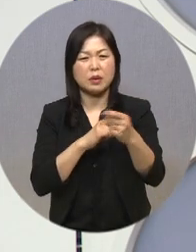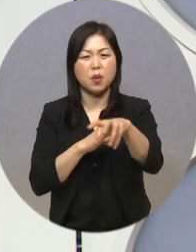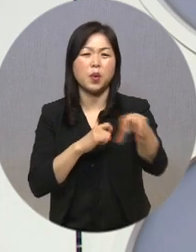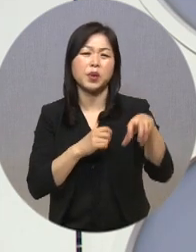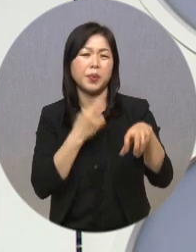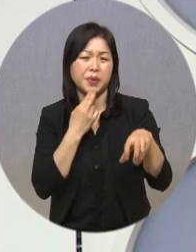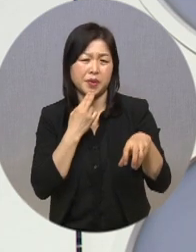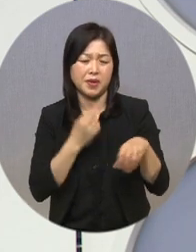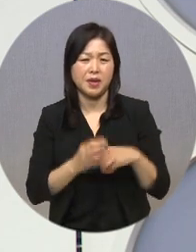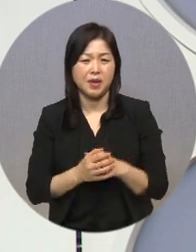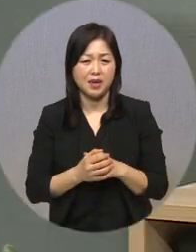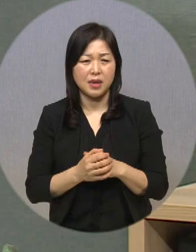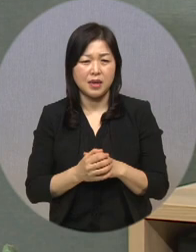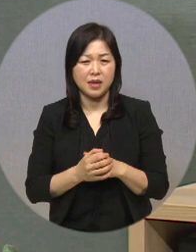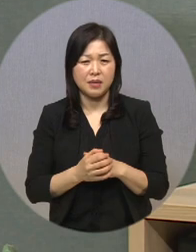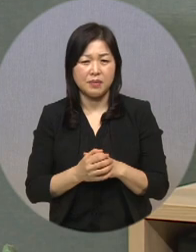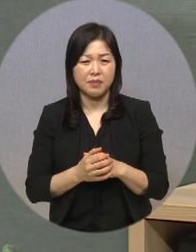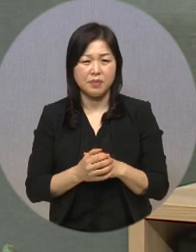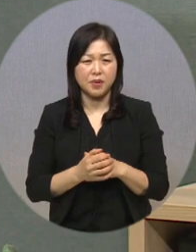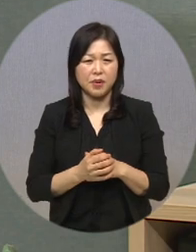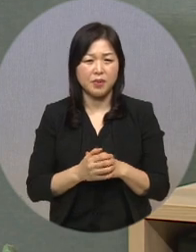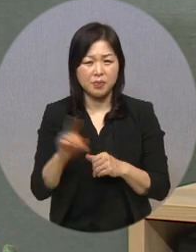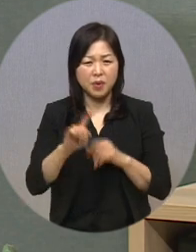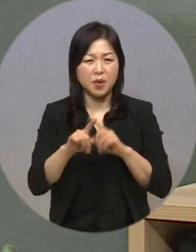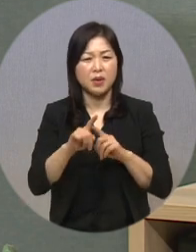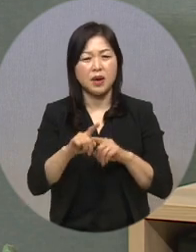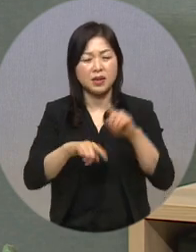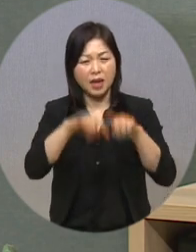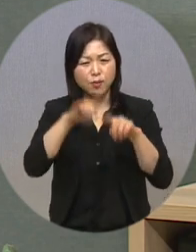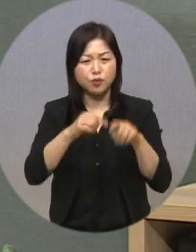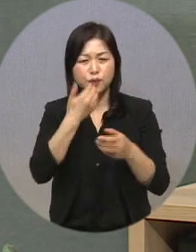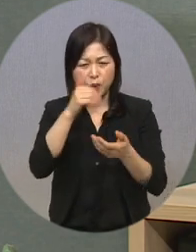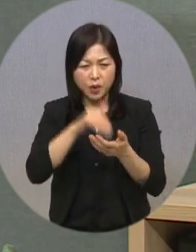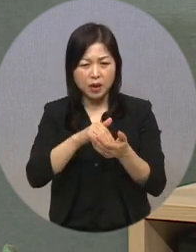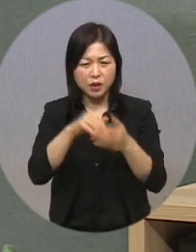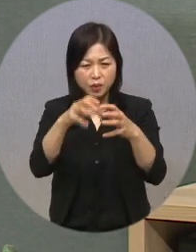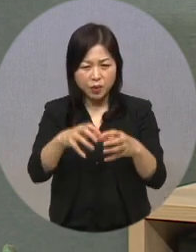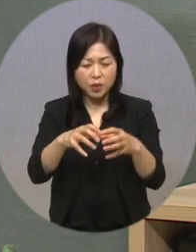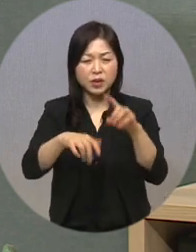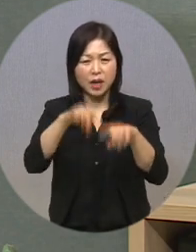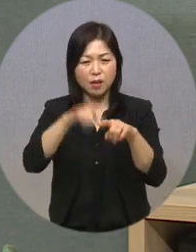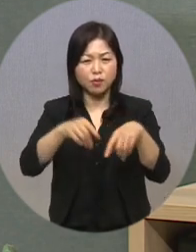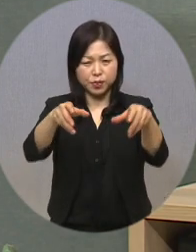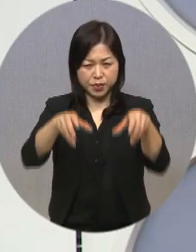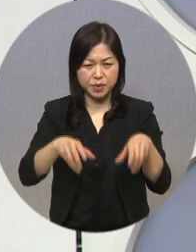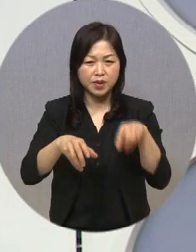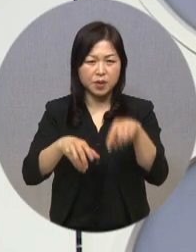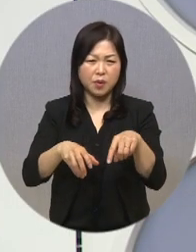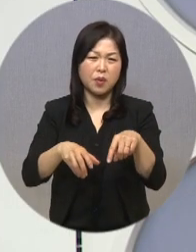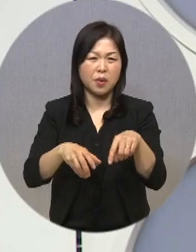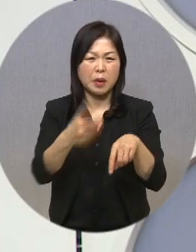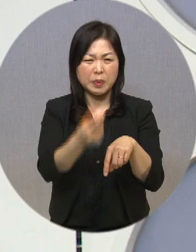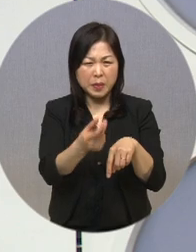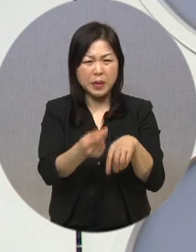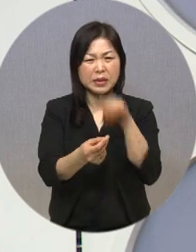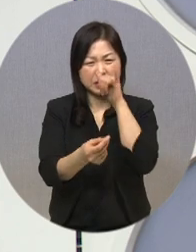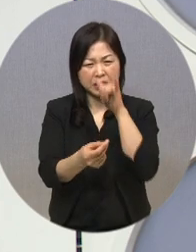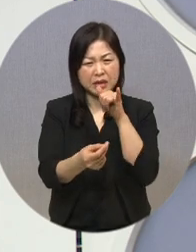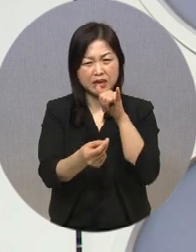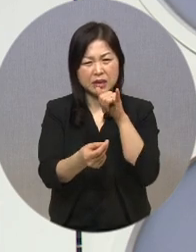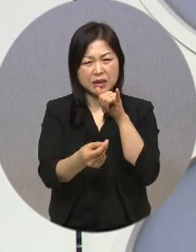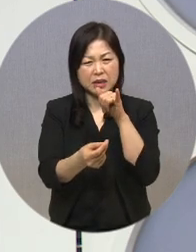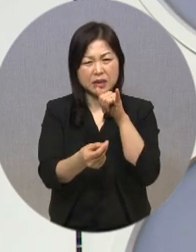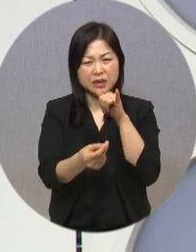그냥 네. 아무데나 그냥 도라묵고 하나 묶고 그냥 나무 두쪽 놓고 그러고 그 똥을 갖다